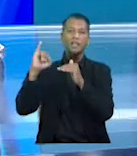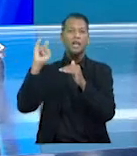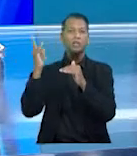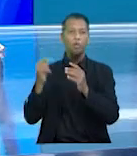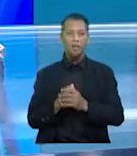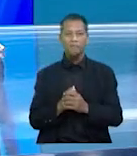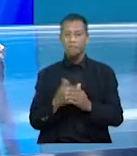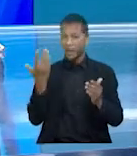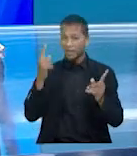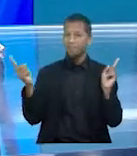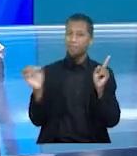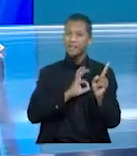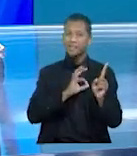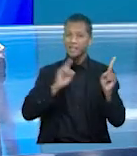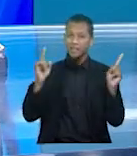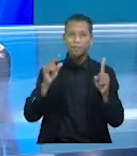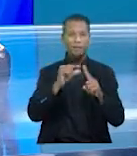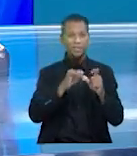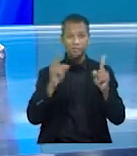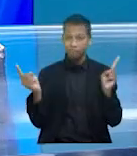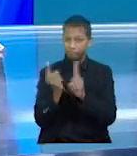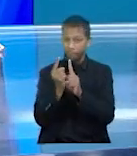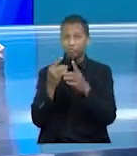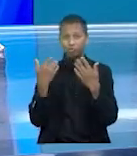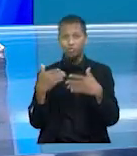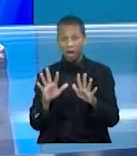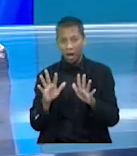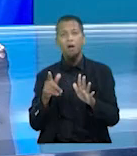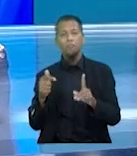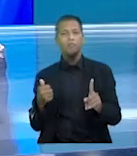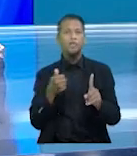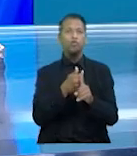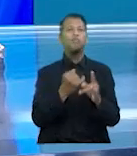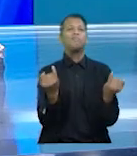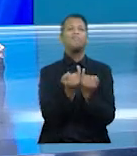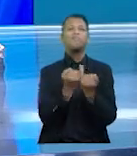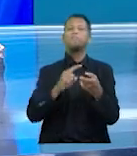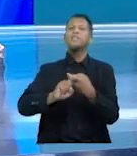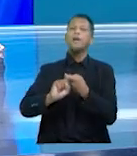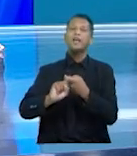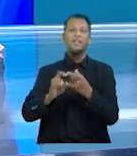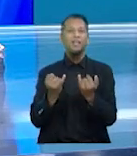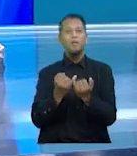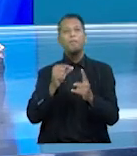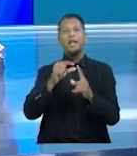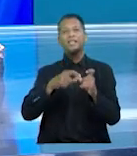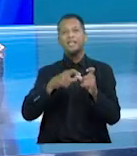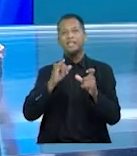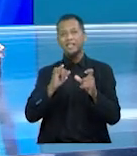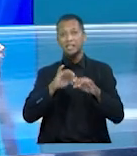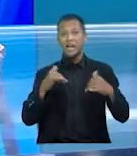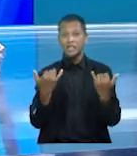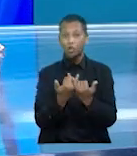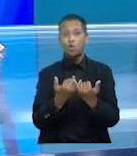Usai pertemuan dengan Presiden Jokowi dan PSSI, Presiden FIFA Gianni Infantino mengikuti laga persahabatan melawan PSSI di Stadion